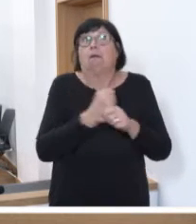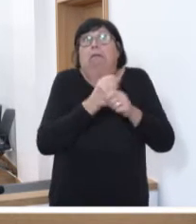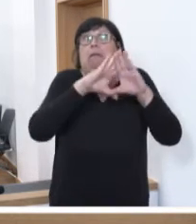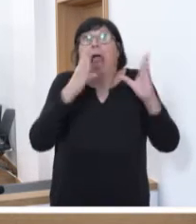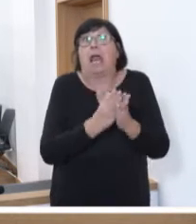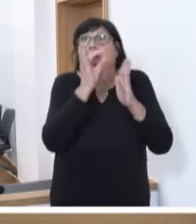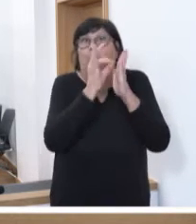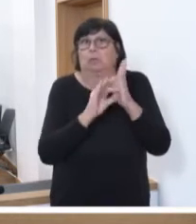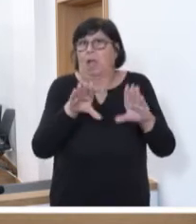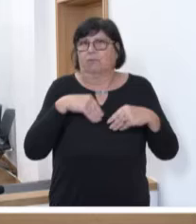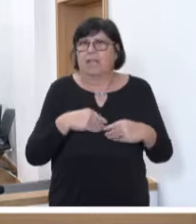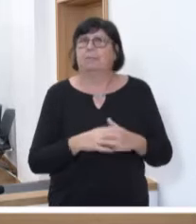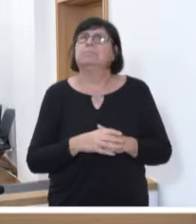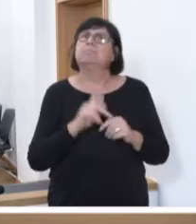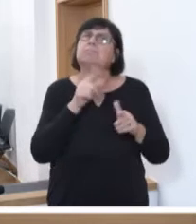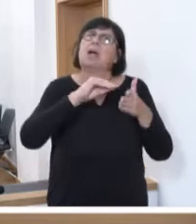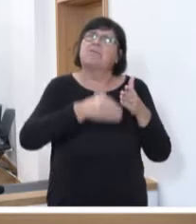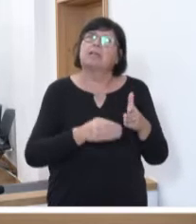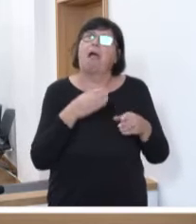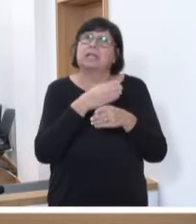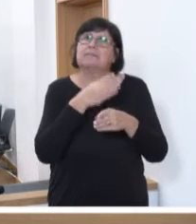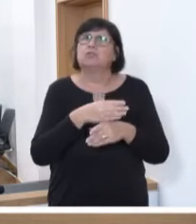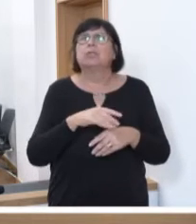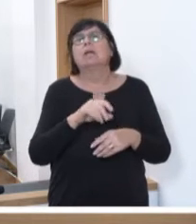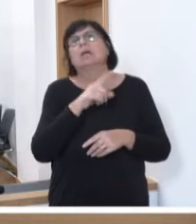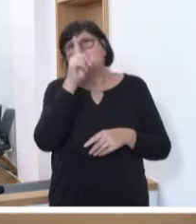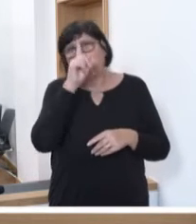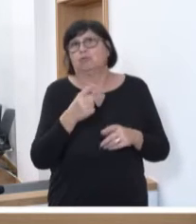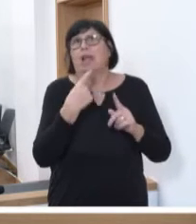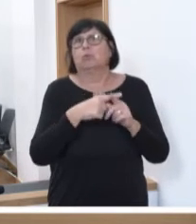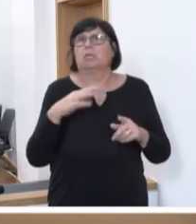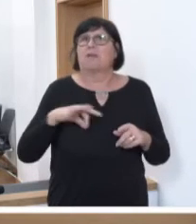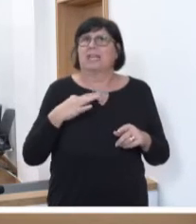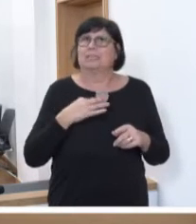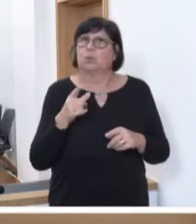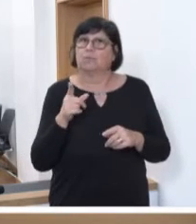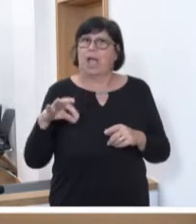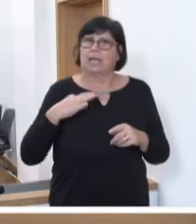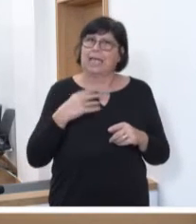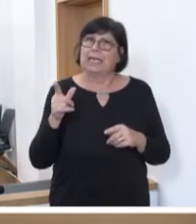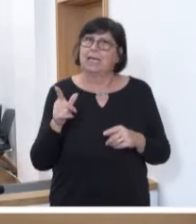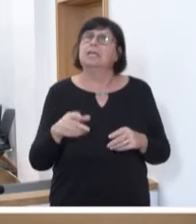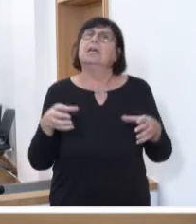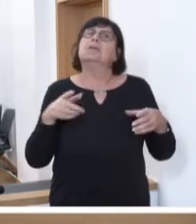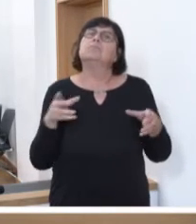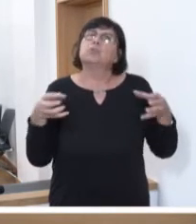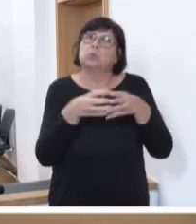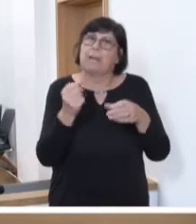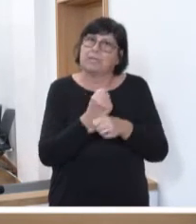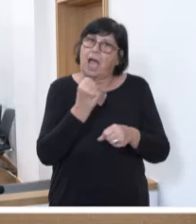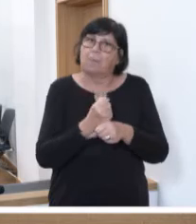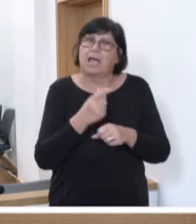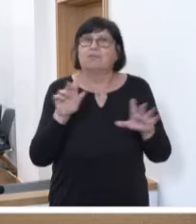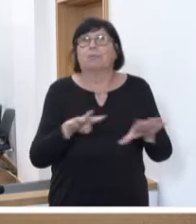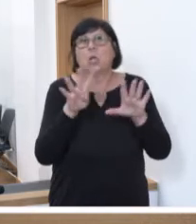ausführlich ansprechen können. Im Vertrag zwischen der Bundesrepublik Deutschland und der Französischen Republik über die deutsch-französische Zusammenarbeit und Integration vom